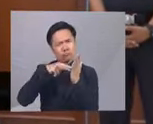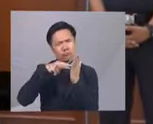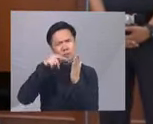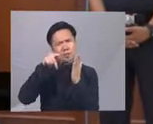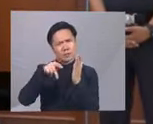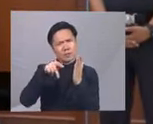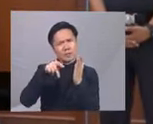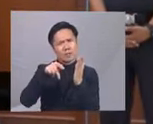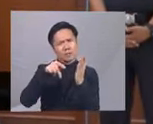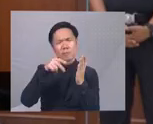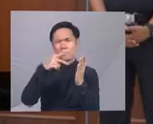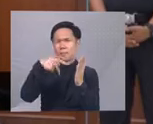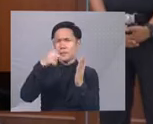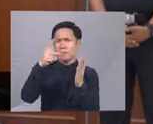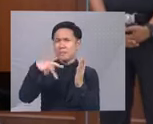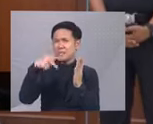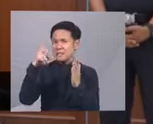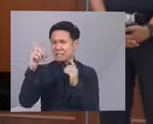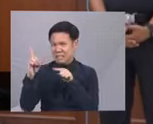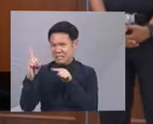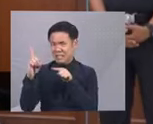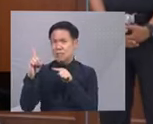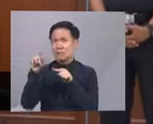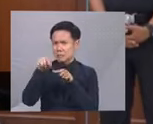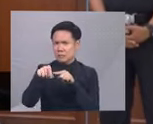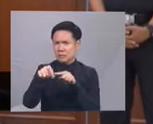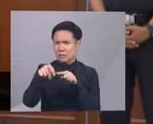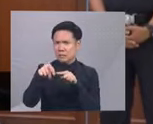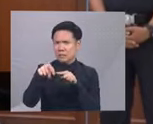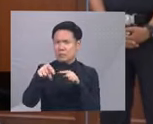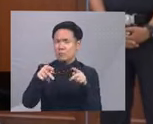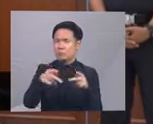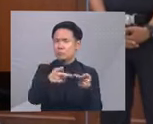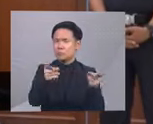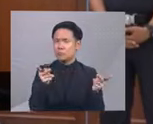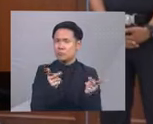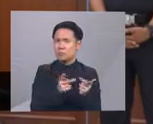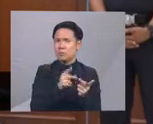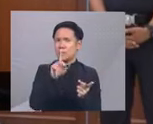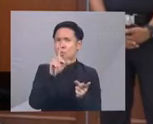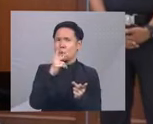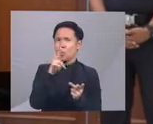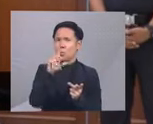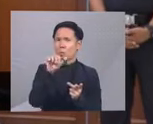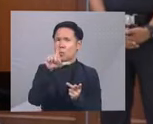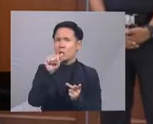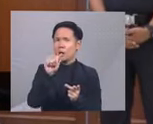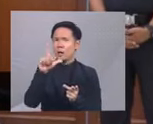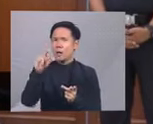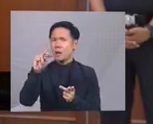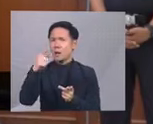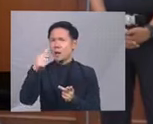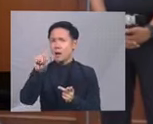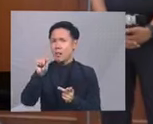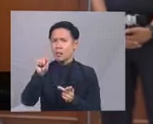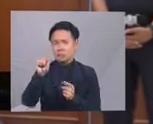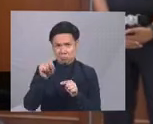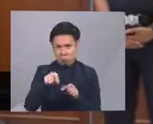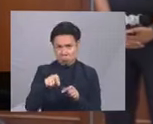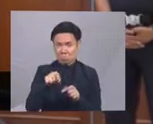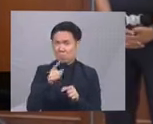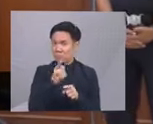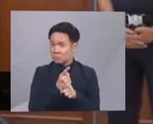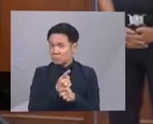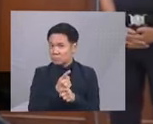Murni Kuala Langat. Adakah ini merupakan PKPD terbaru kerana tiada kenyataan rasmi daripada pihak kerajaan? Ada